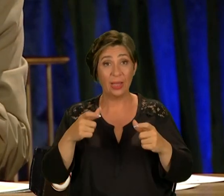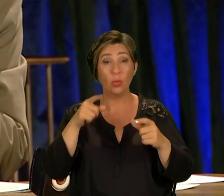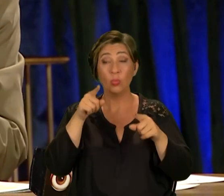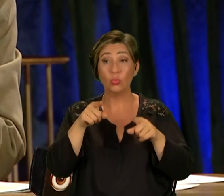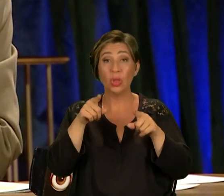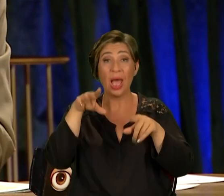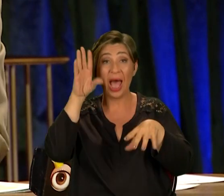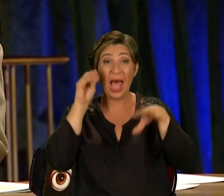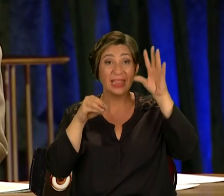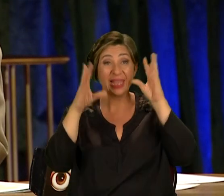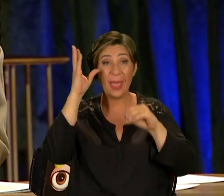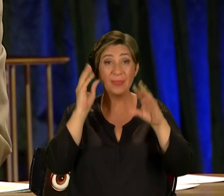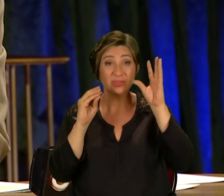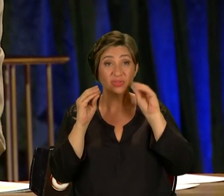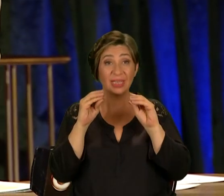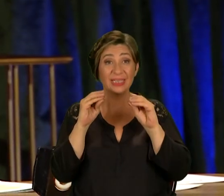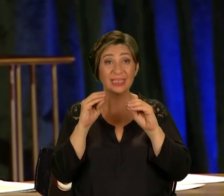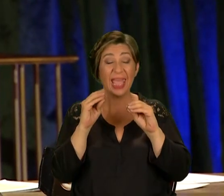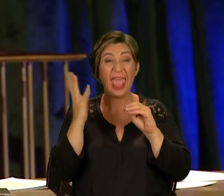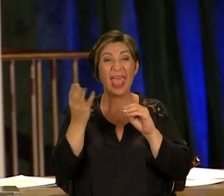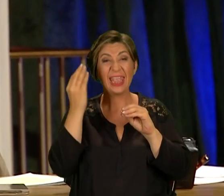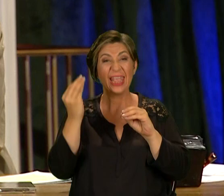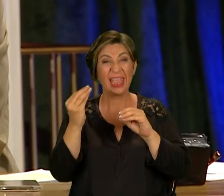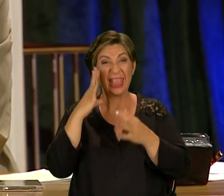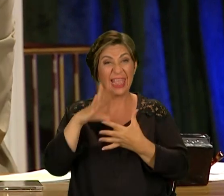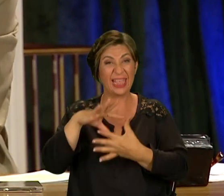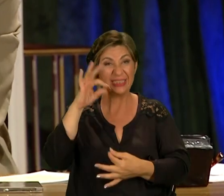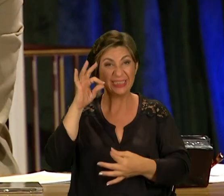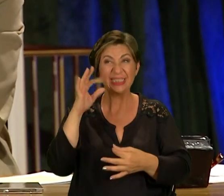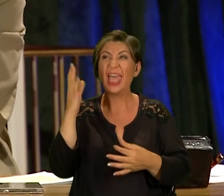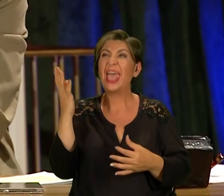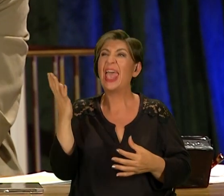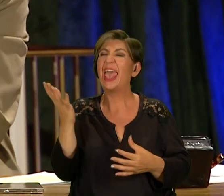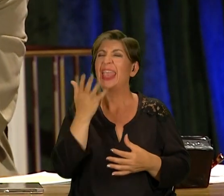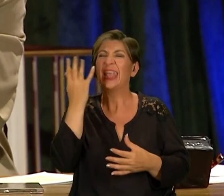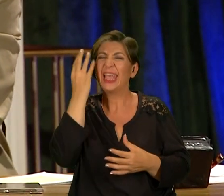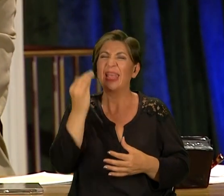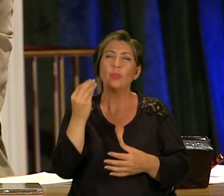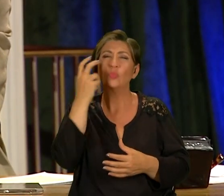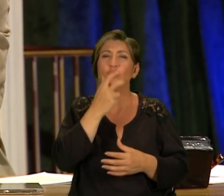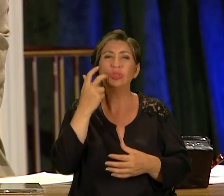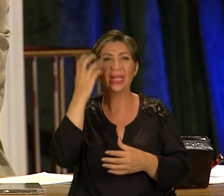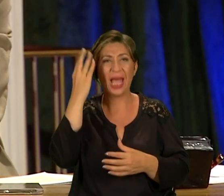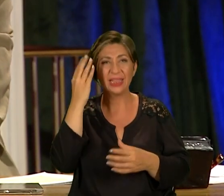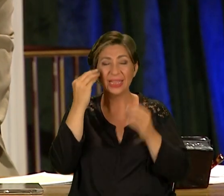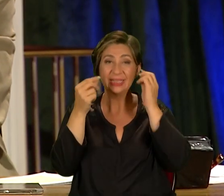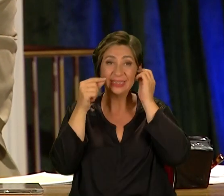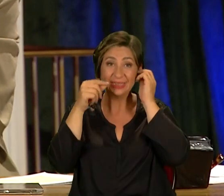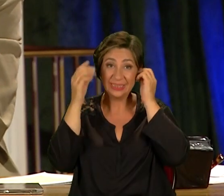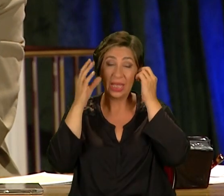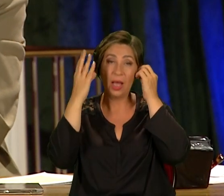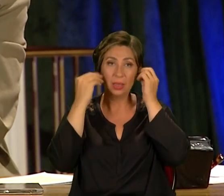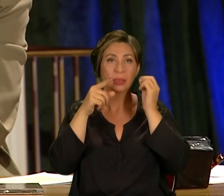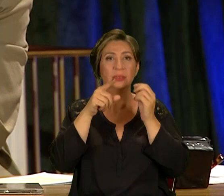bunu algılayabilecek en iyi insan, en iyi müzikten anlayan insan